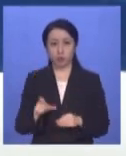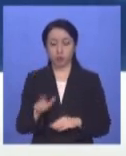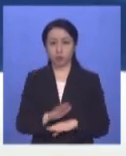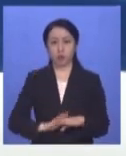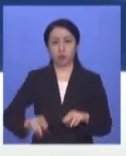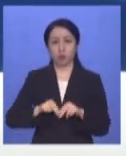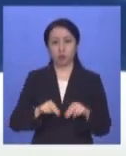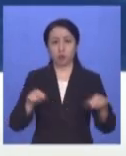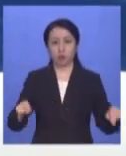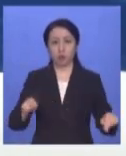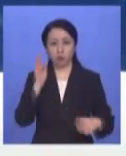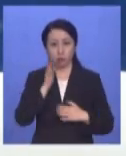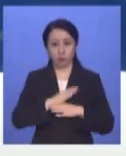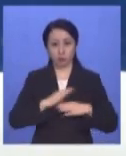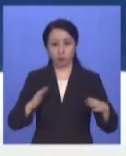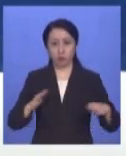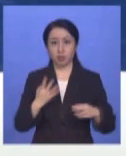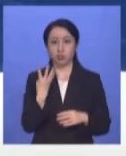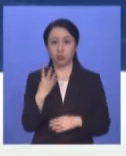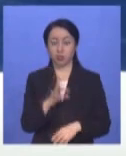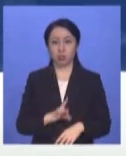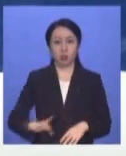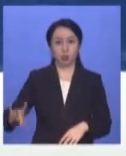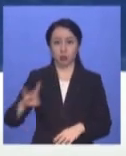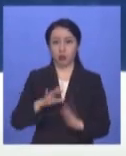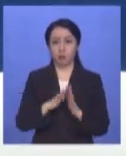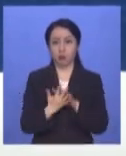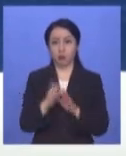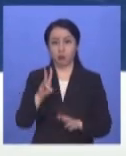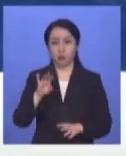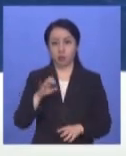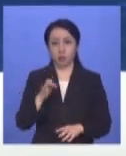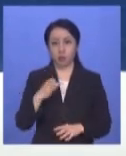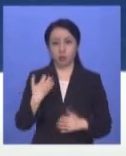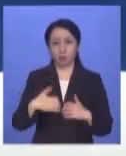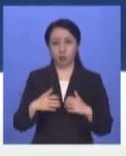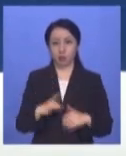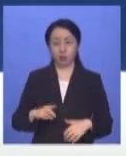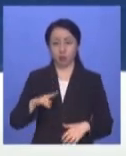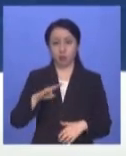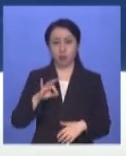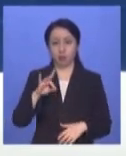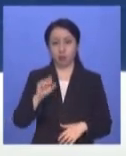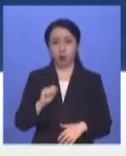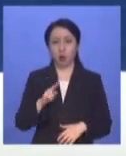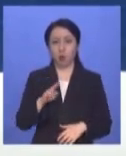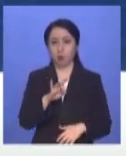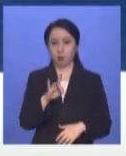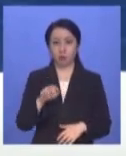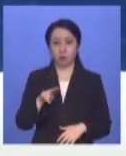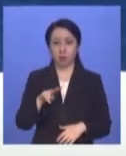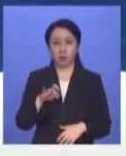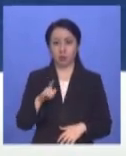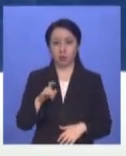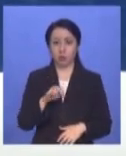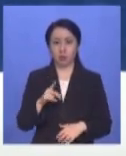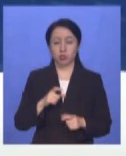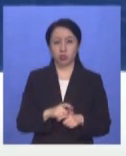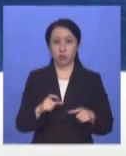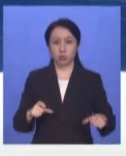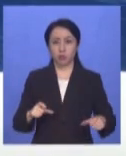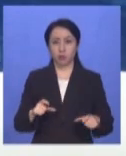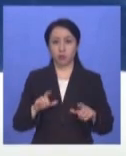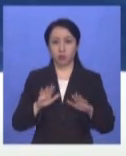На территории Петропавловска подтоплению подверглись 4 района – поселок Заречный, микрорайоны Подгора, Кожзавод и Лесхоз.